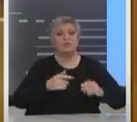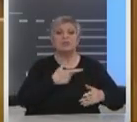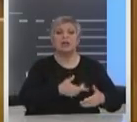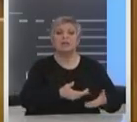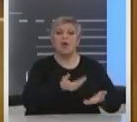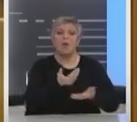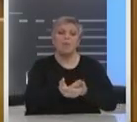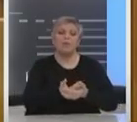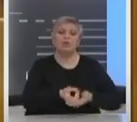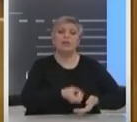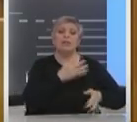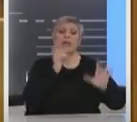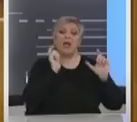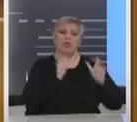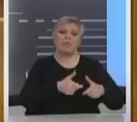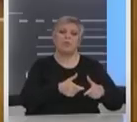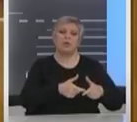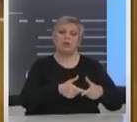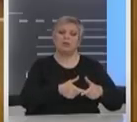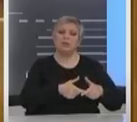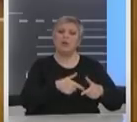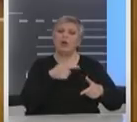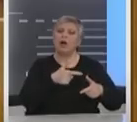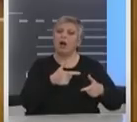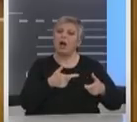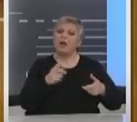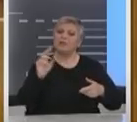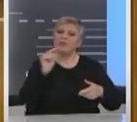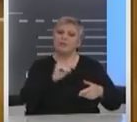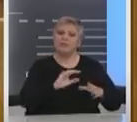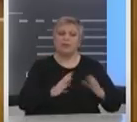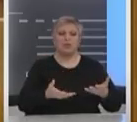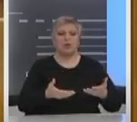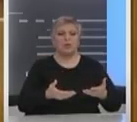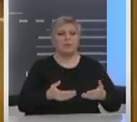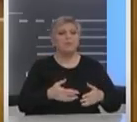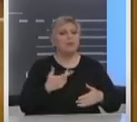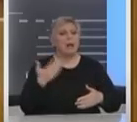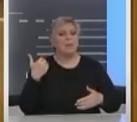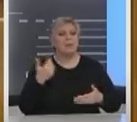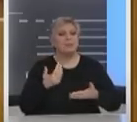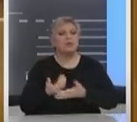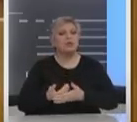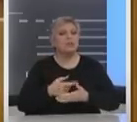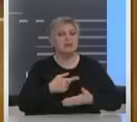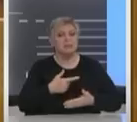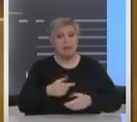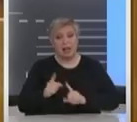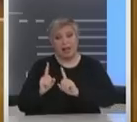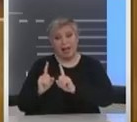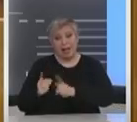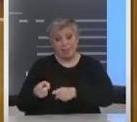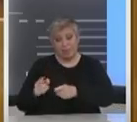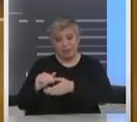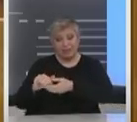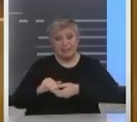σε σχέση με την προκήρυξη των απεργιών. Τι είπε η Νέα Δημοκρατία στην πρόταση που κατέθεσε? Ότι η απόφαση για απεργία στα πρωτοβάθμια σωματεία,